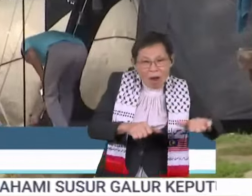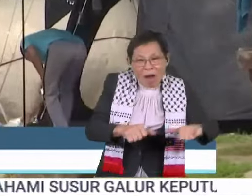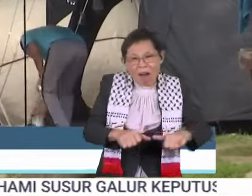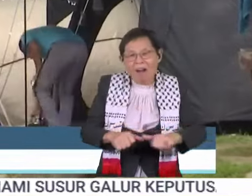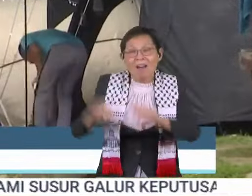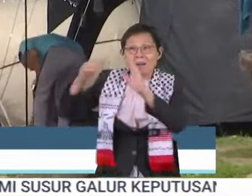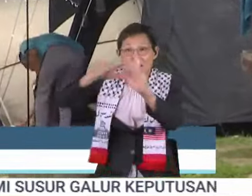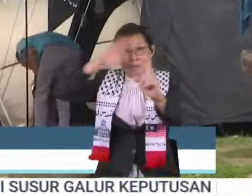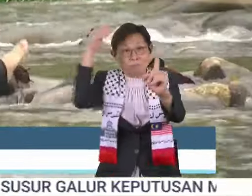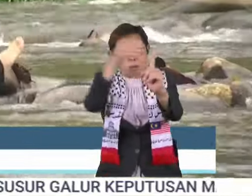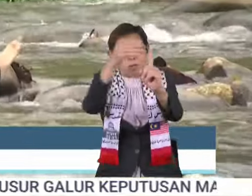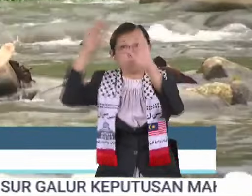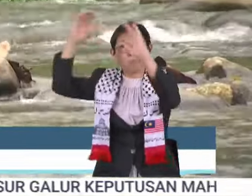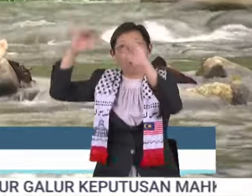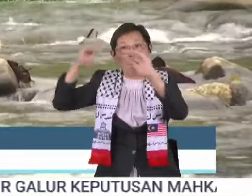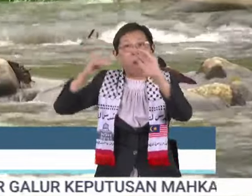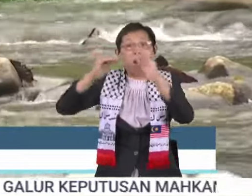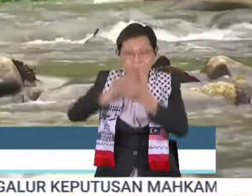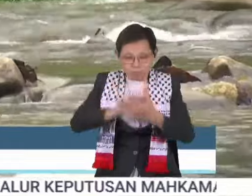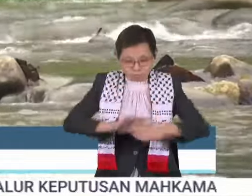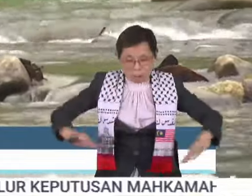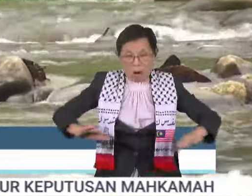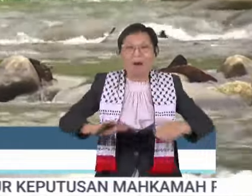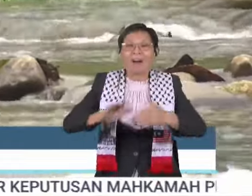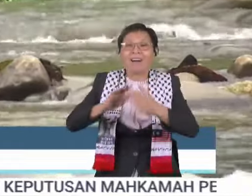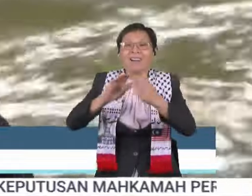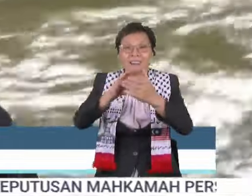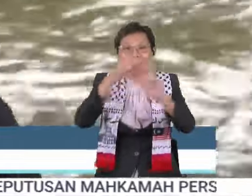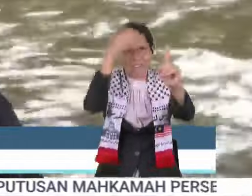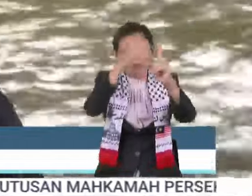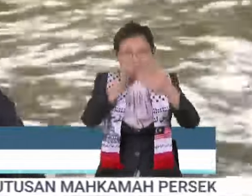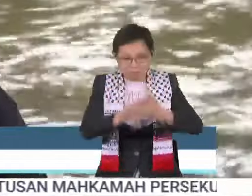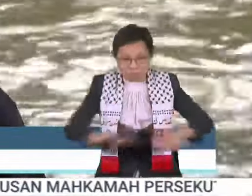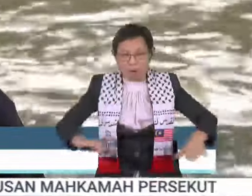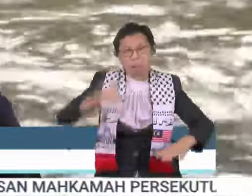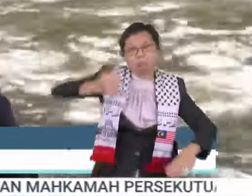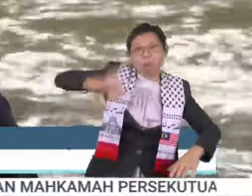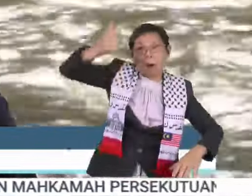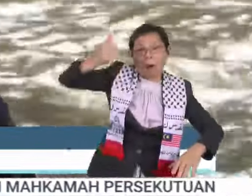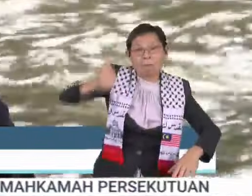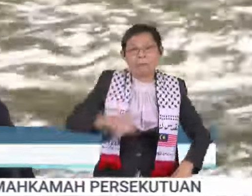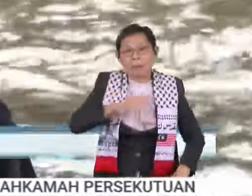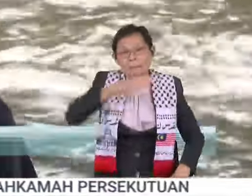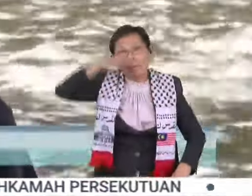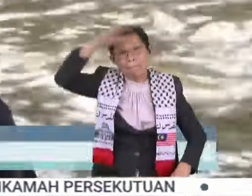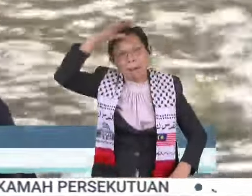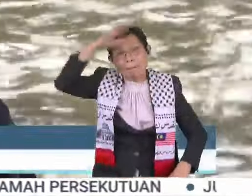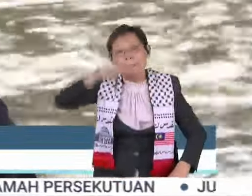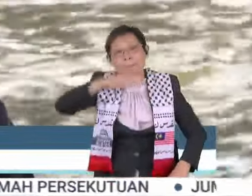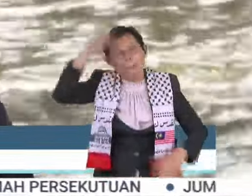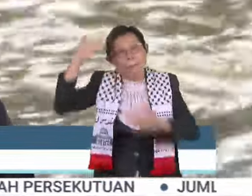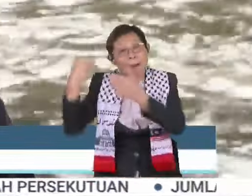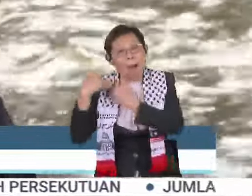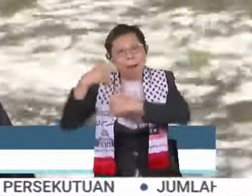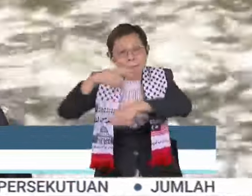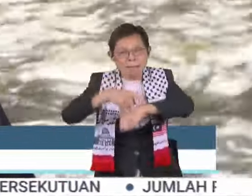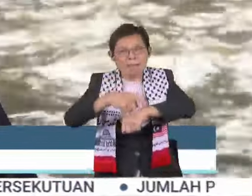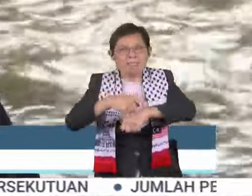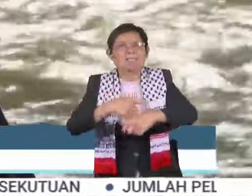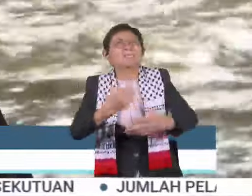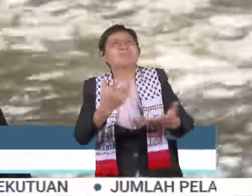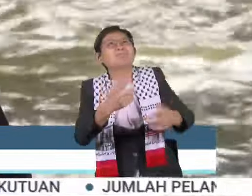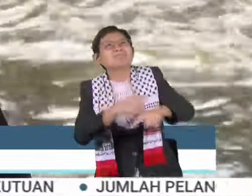aspek keselamatan tetap jadi keutamaan. Peranan ibu bapa di masa musim-musim yang tak menentu